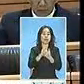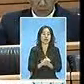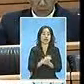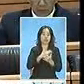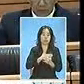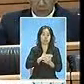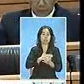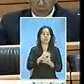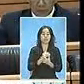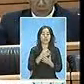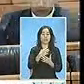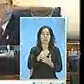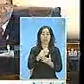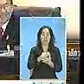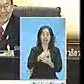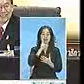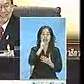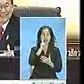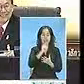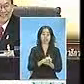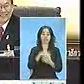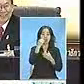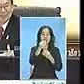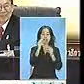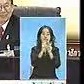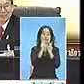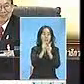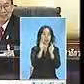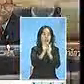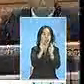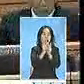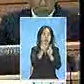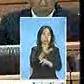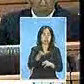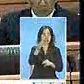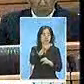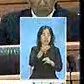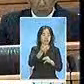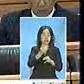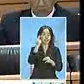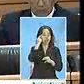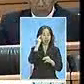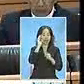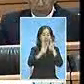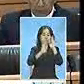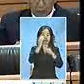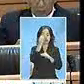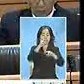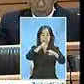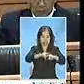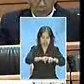ผมอยากจะให้ท่านทั้งหลายอยากจะให้ท่านสุนัยหรือคณะกรรมการพิจารณาเสียงข้างมากนั่